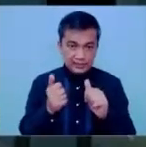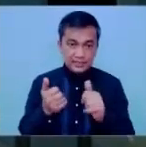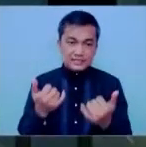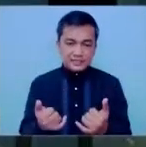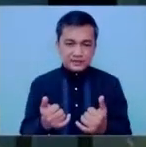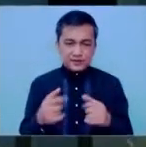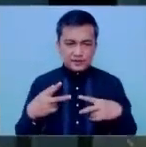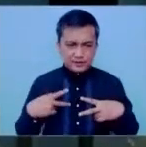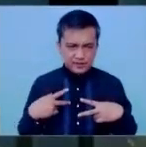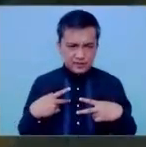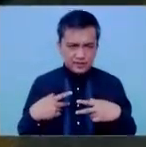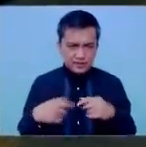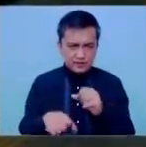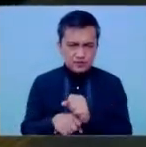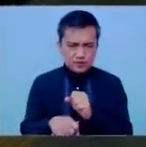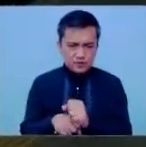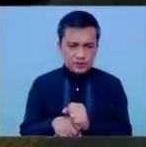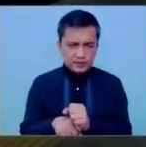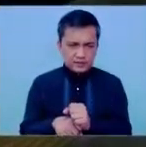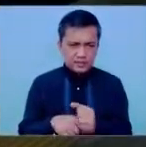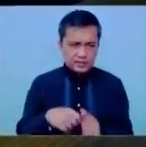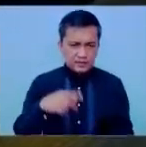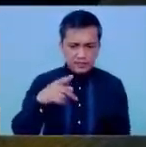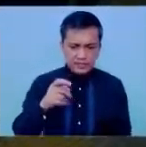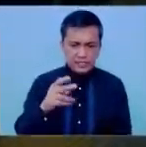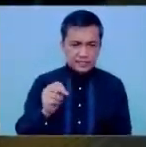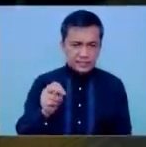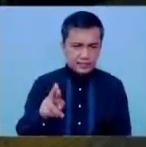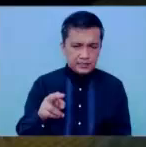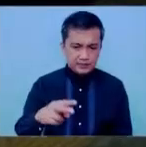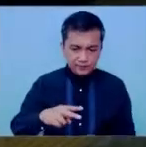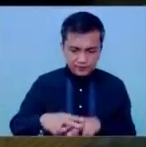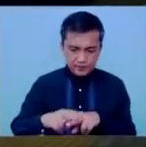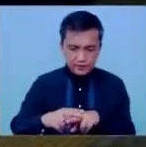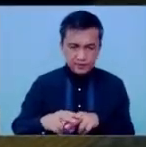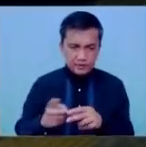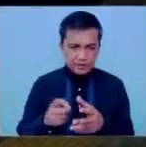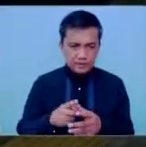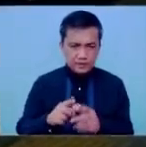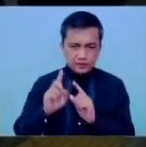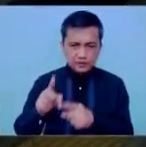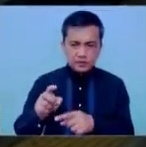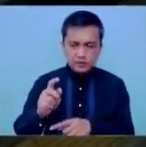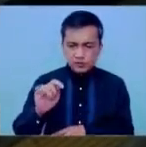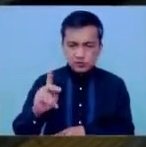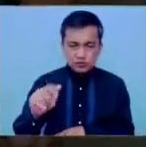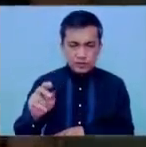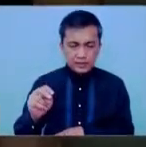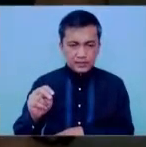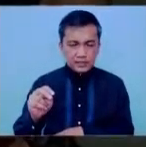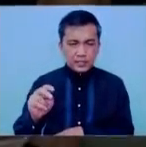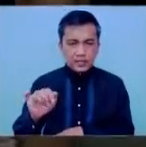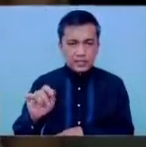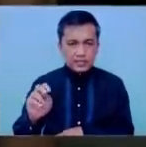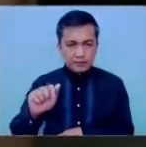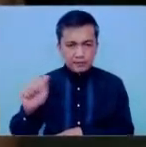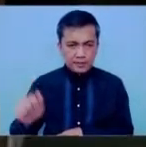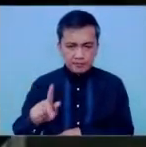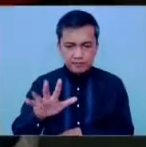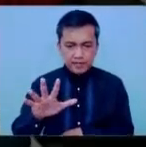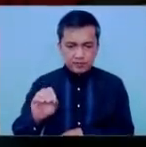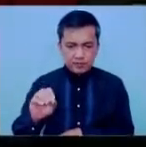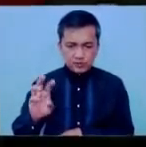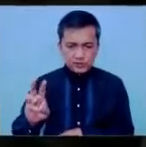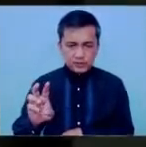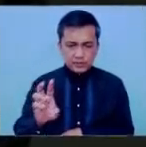ang operating hours ng PNR. Ang unang schedule ng biyaheng Tutuban-Alabang ay 5:06 at